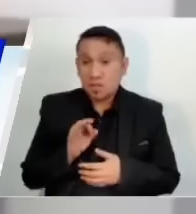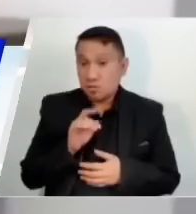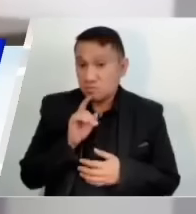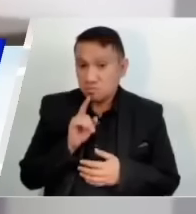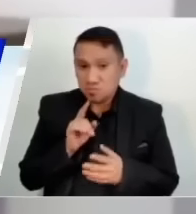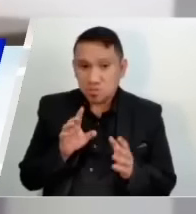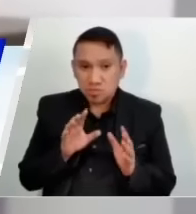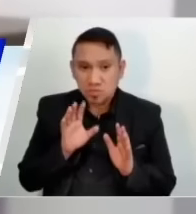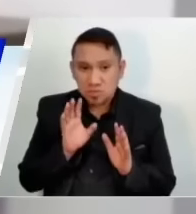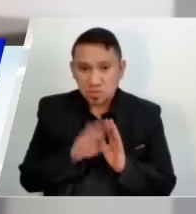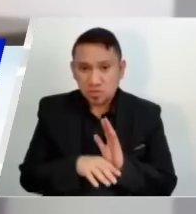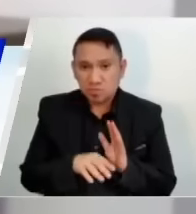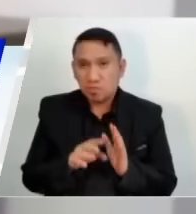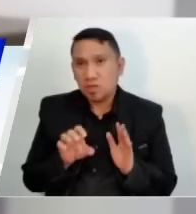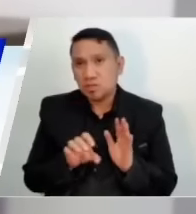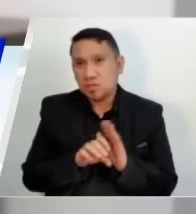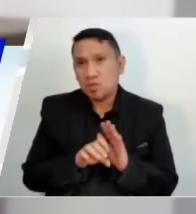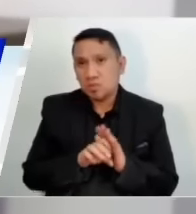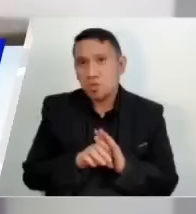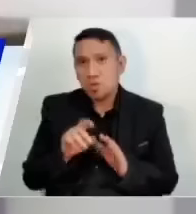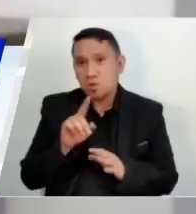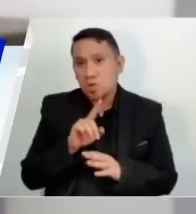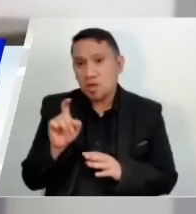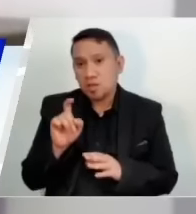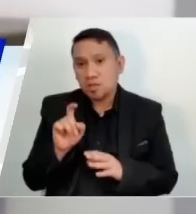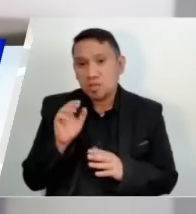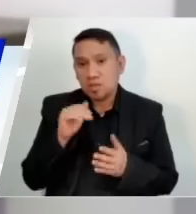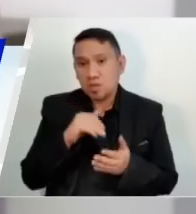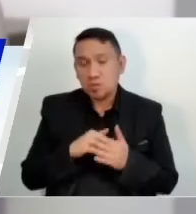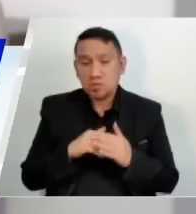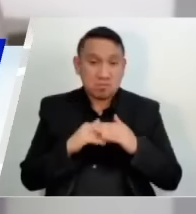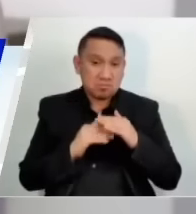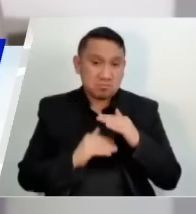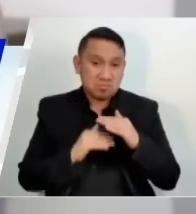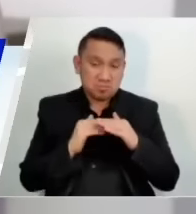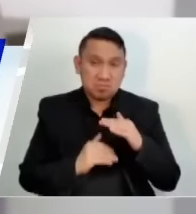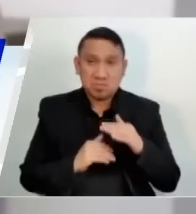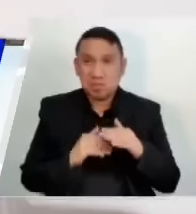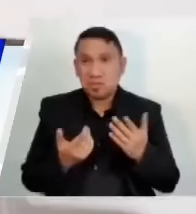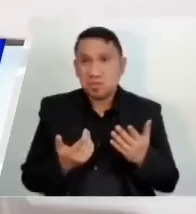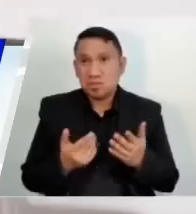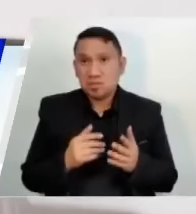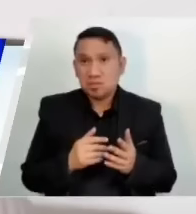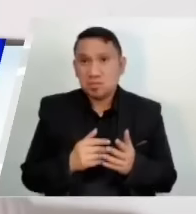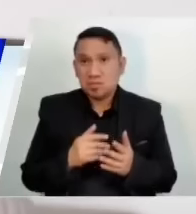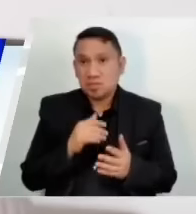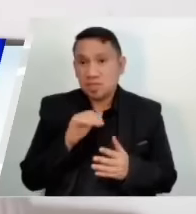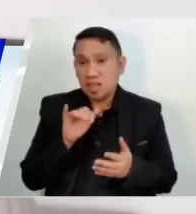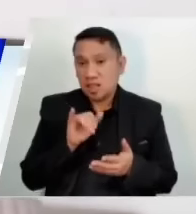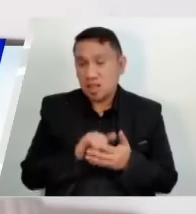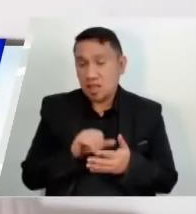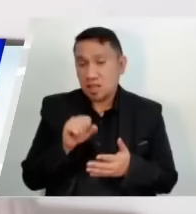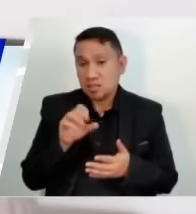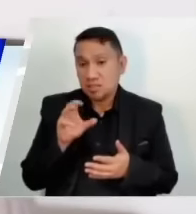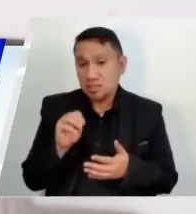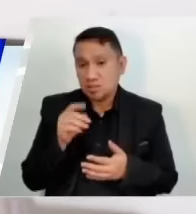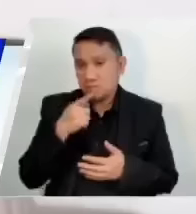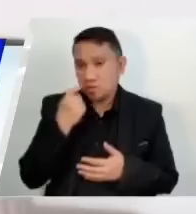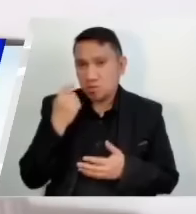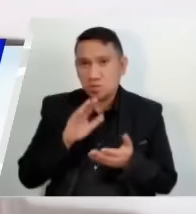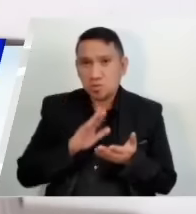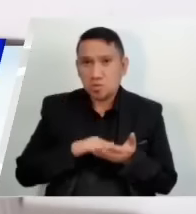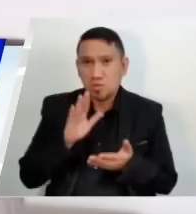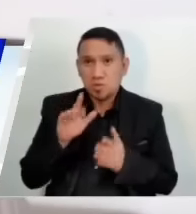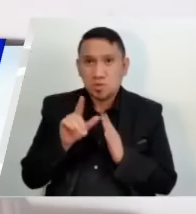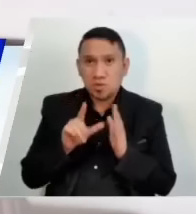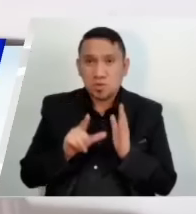like less than 100,000 pesos, most likely it's a scam. And the reason why it's mahal is because lawyers go through so